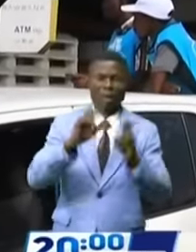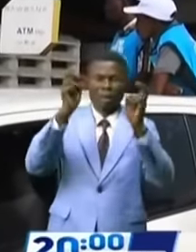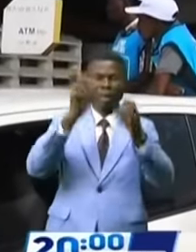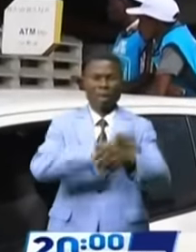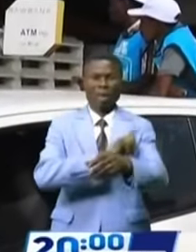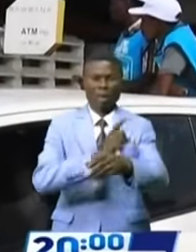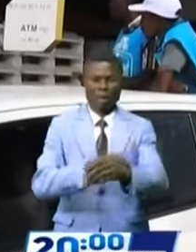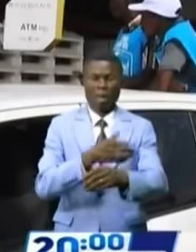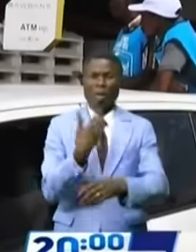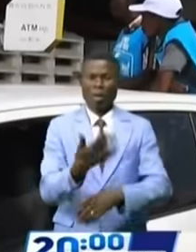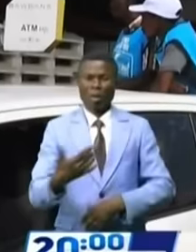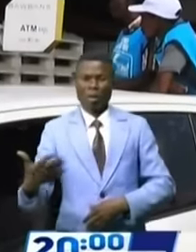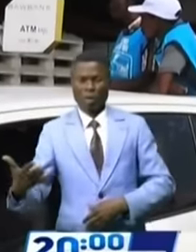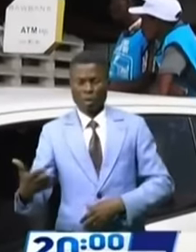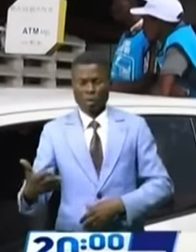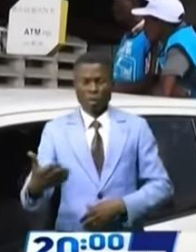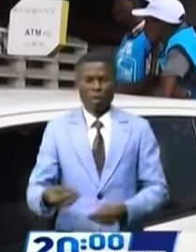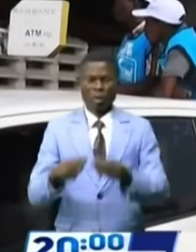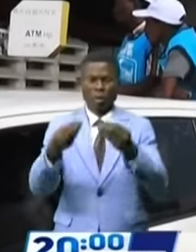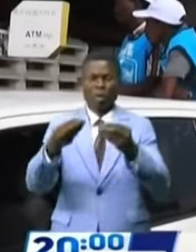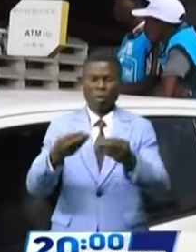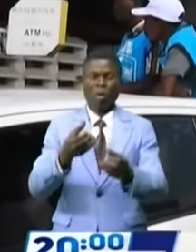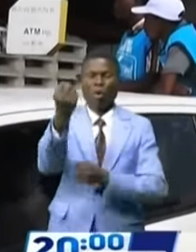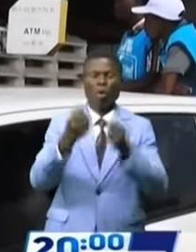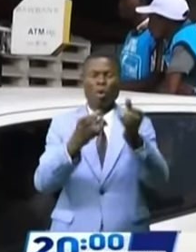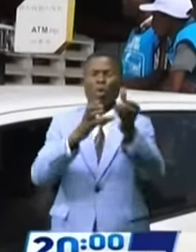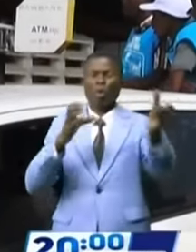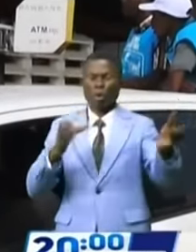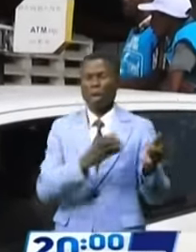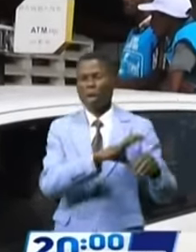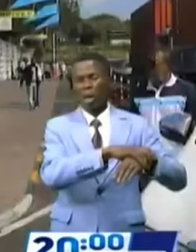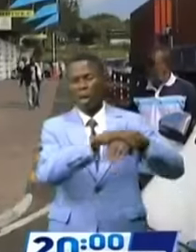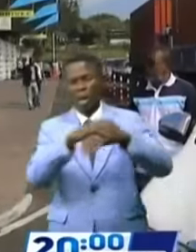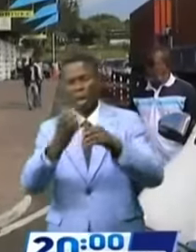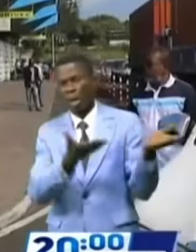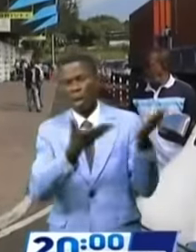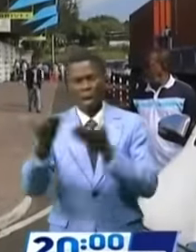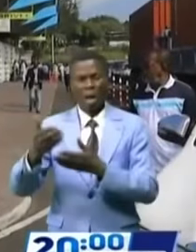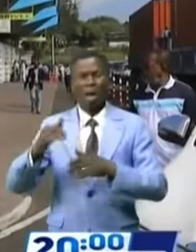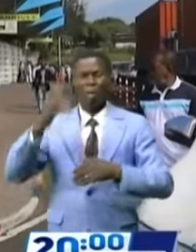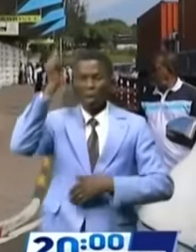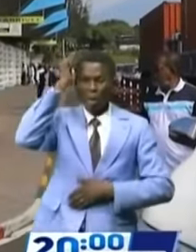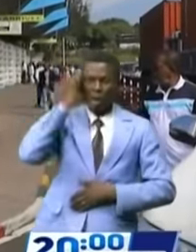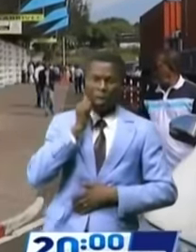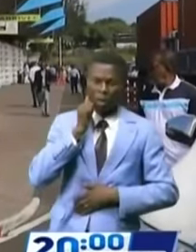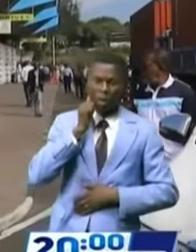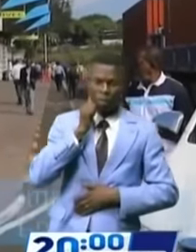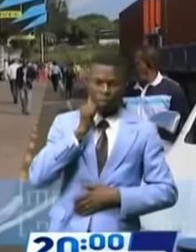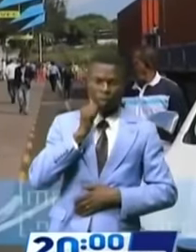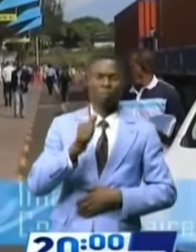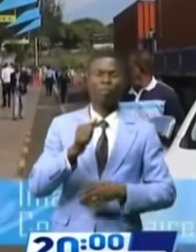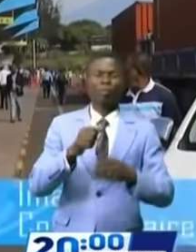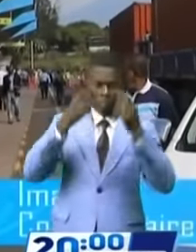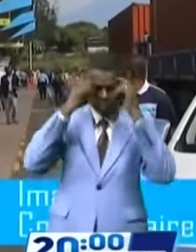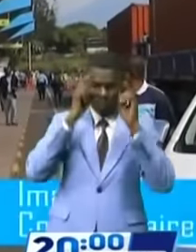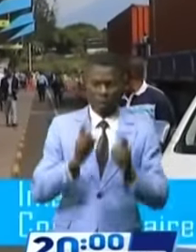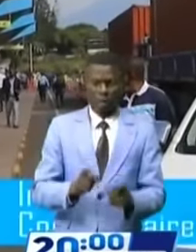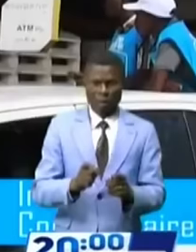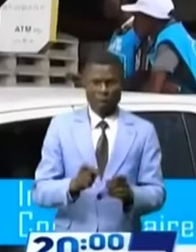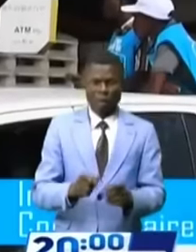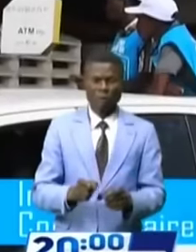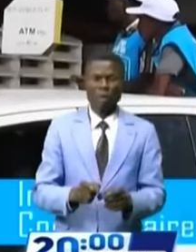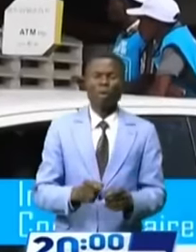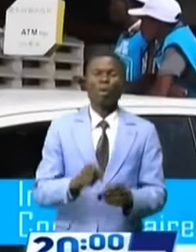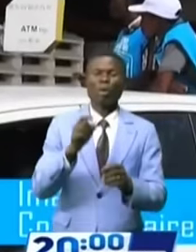ces matériels ont été placés dans des cargos et d'autres acheminés à partir du port. La CENI est déterminée à tenir